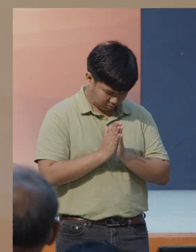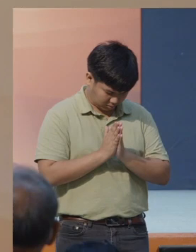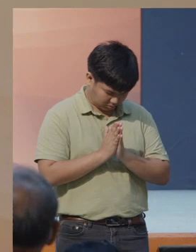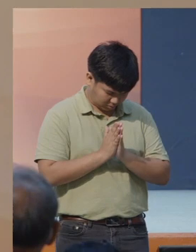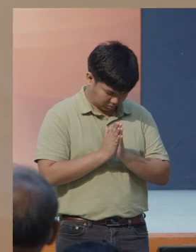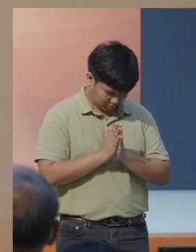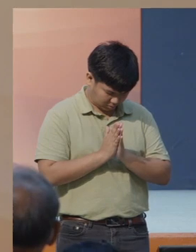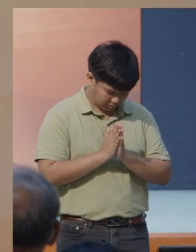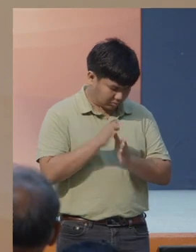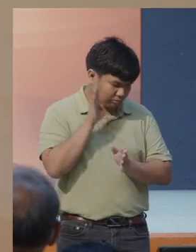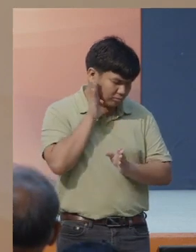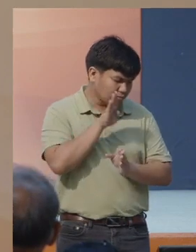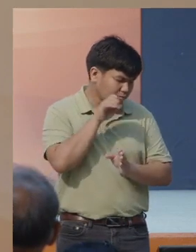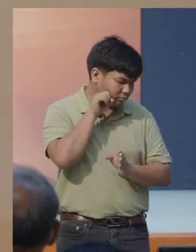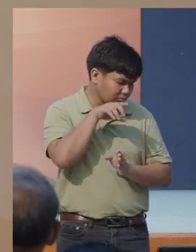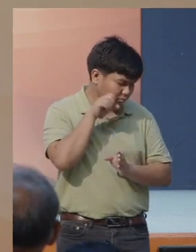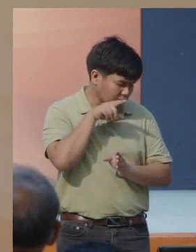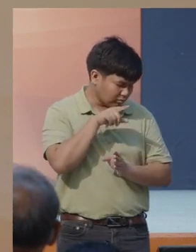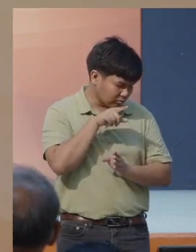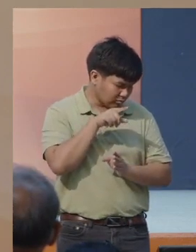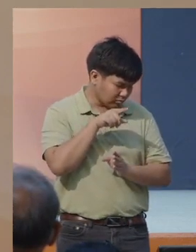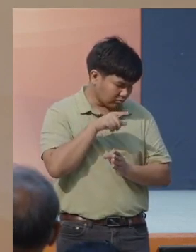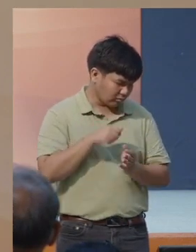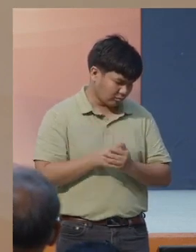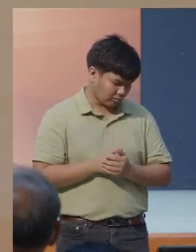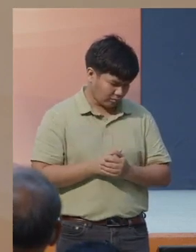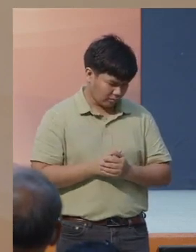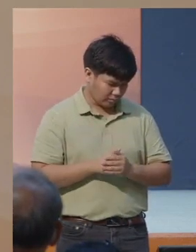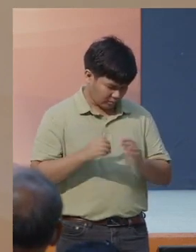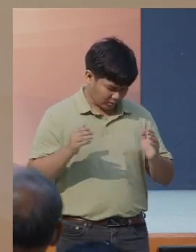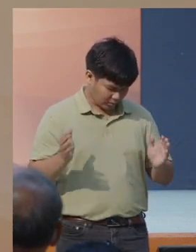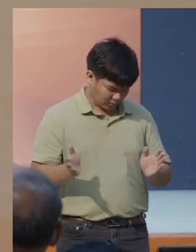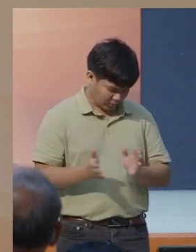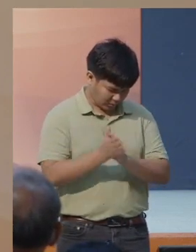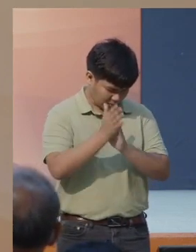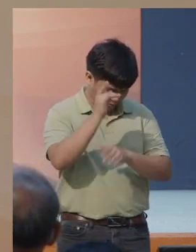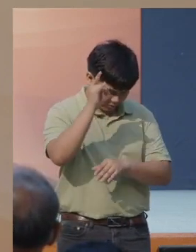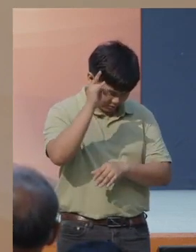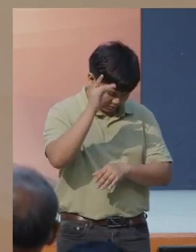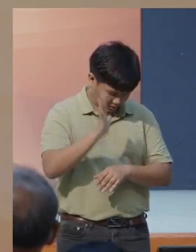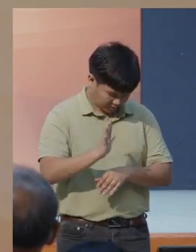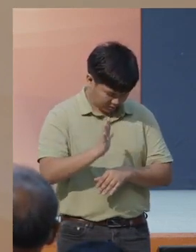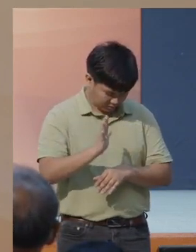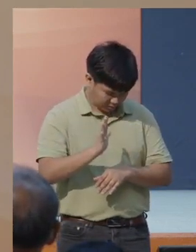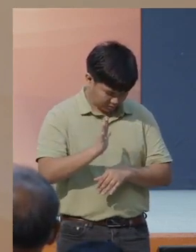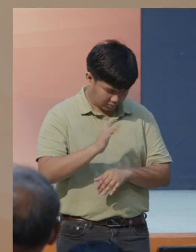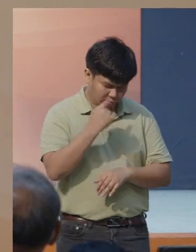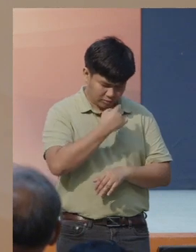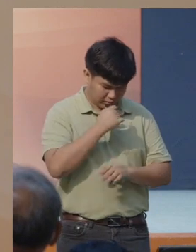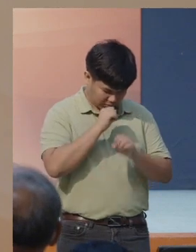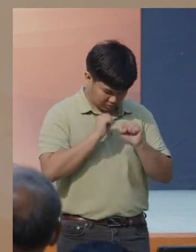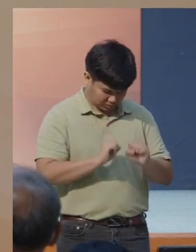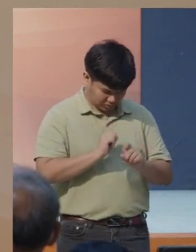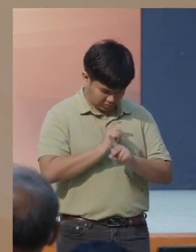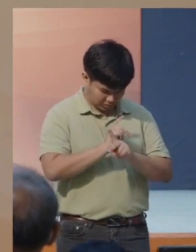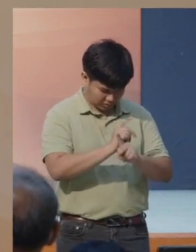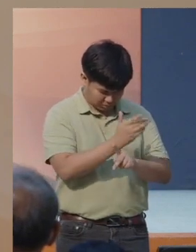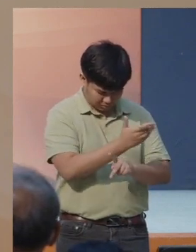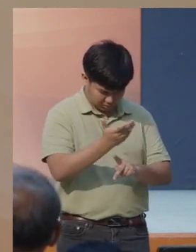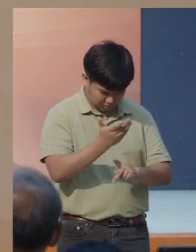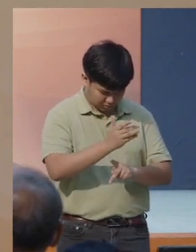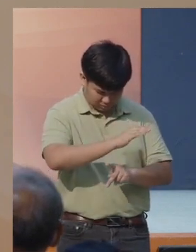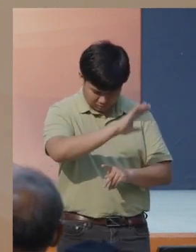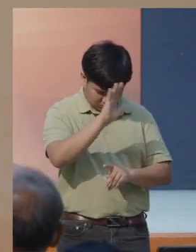mga kapatid ngayon. At ngayon, purihin natin ang Diyos. Siya na makakapag-ingat sa inyo upang hindi